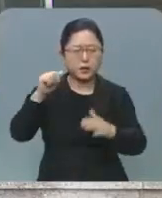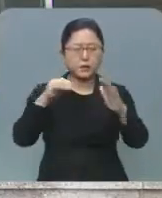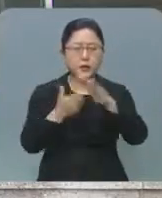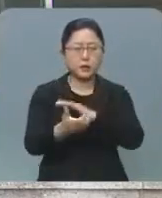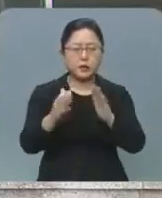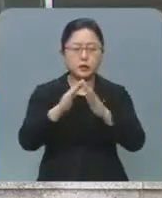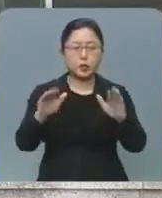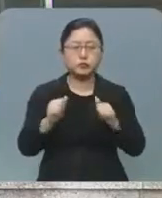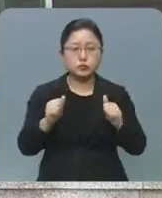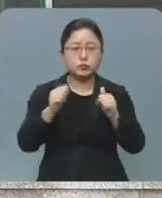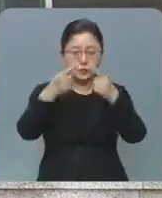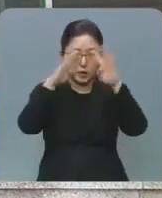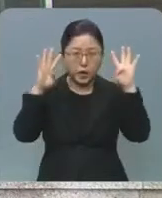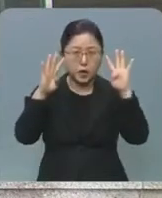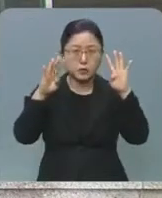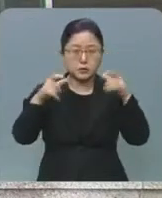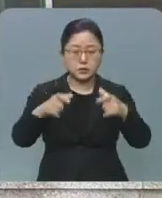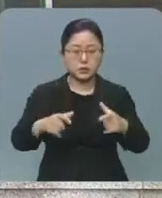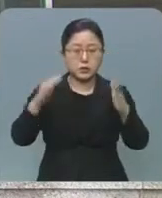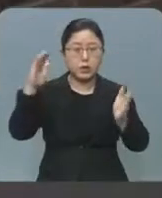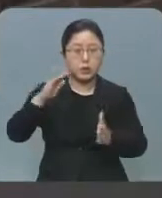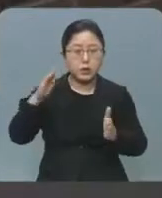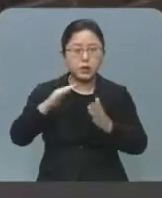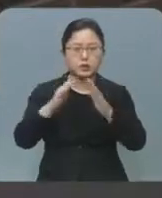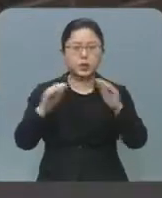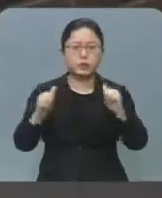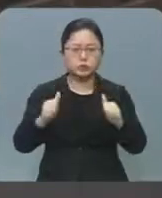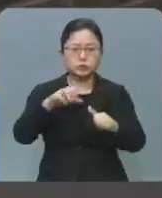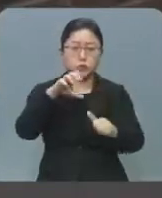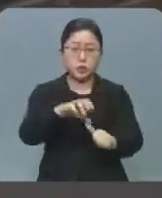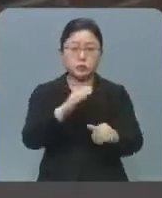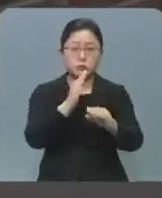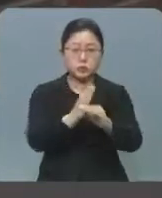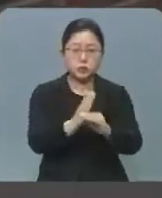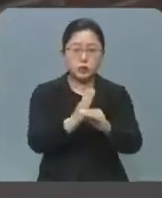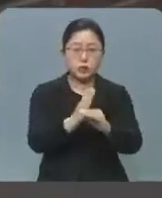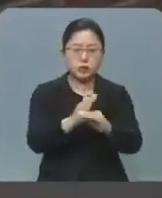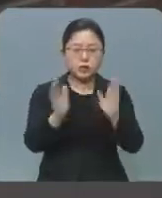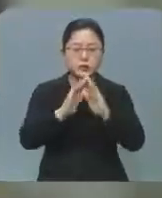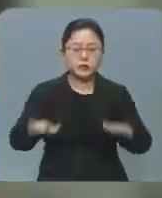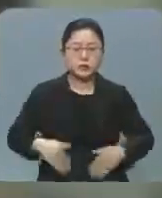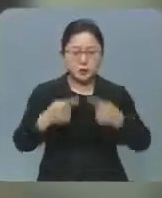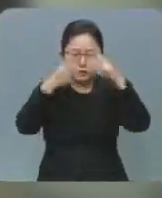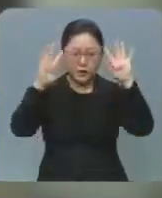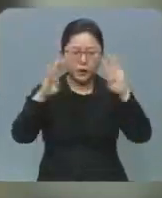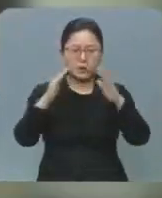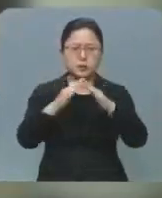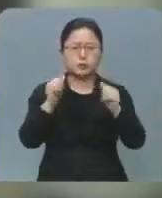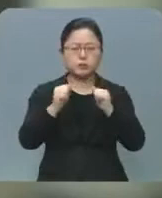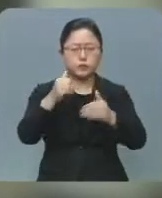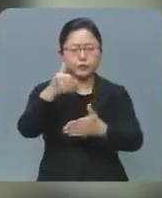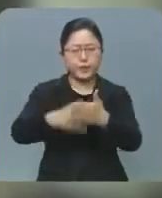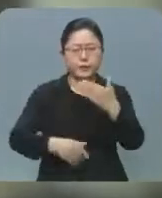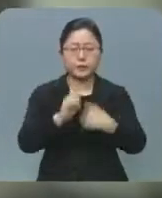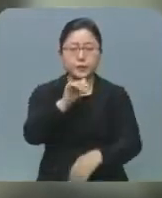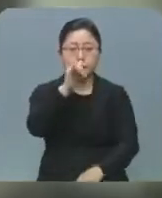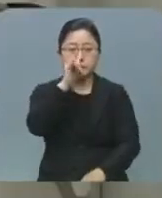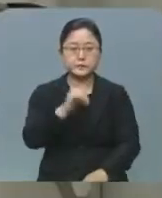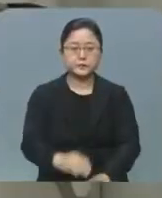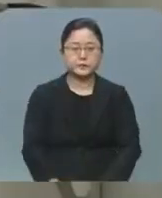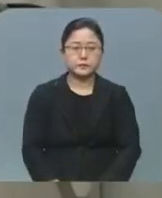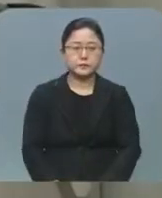전북대가 의학계열 지역인재 전용의 범위를 전북으로 한정하고 있는 상황에서 전남대도 전북을 제외해야 한다고